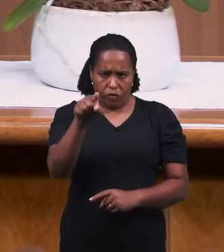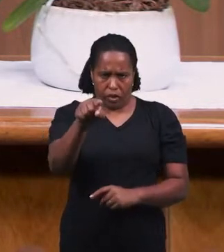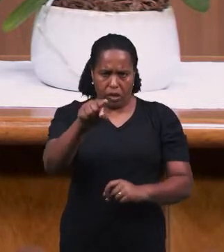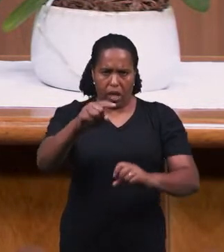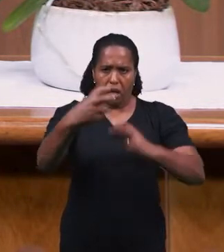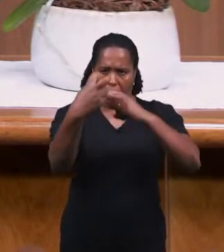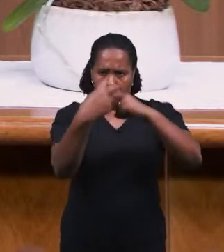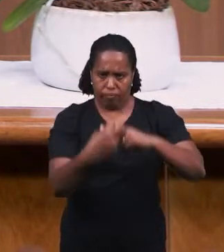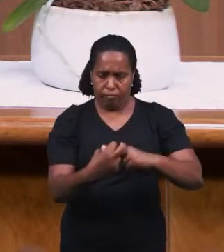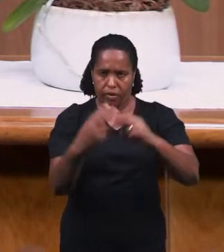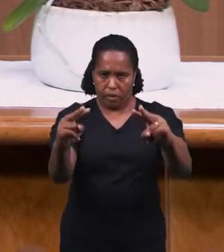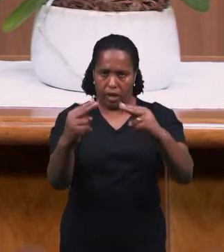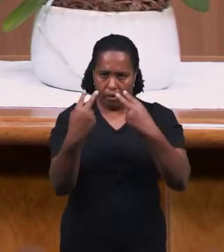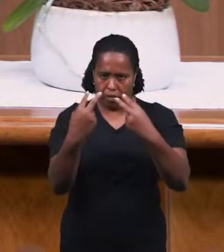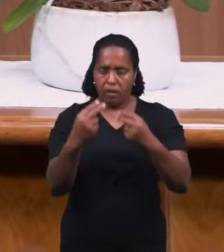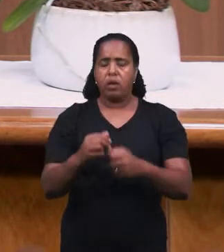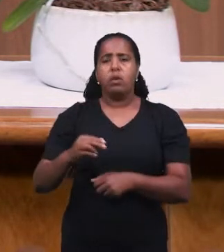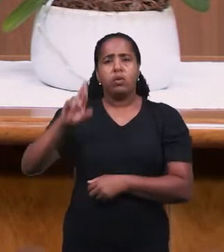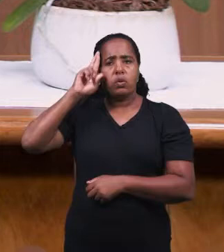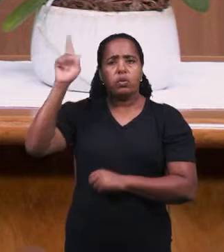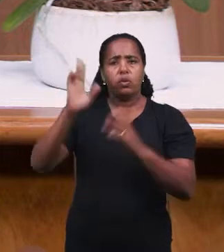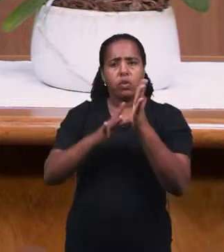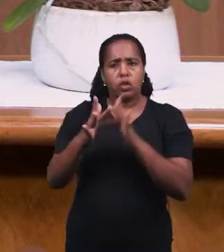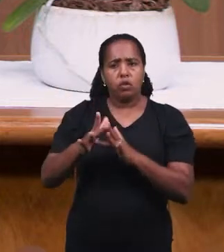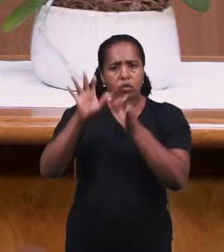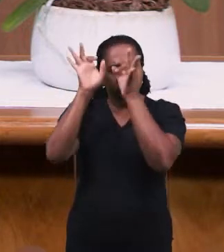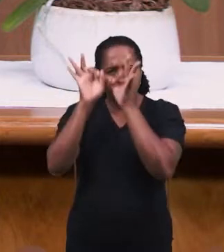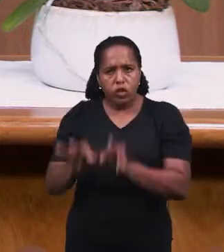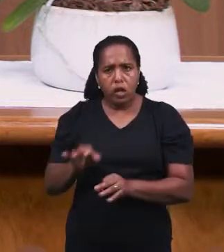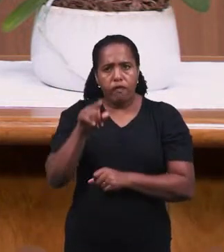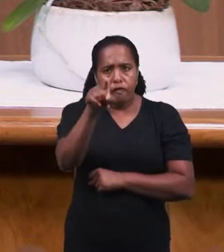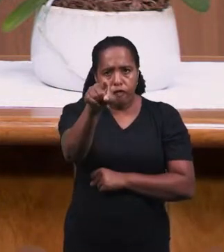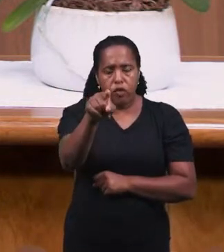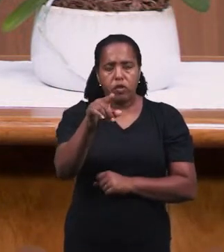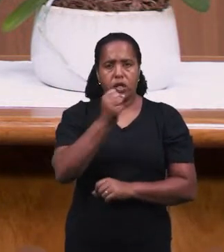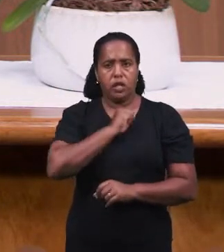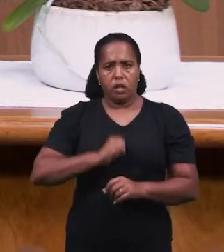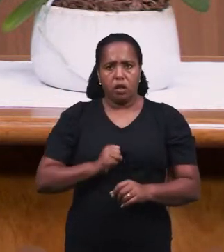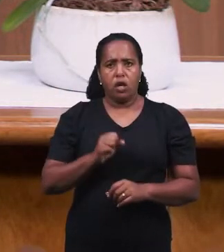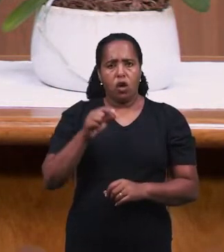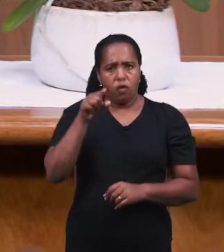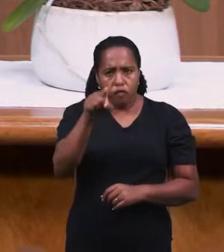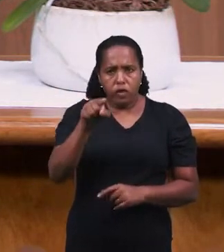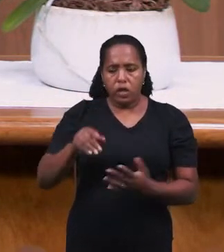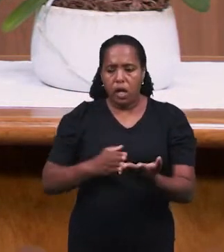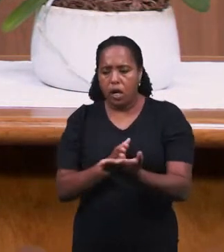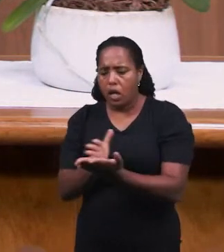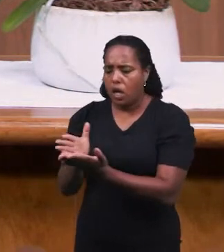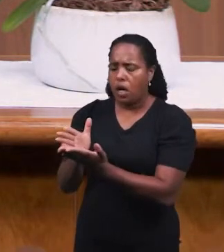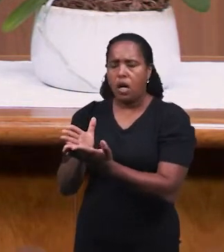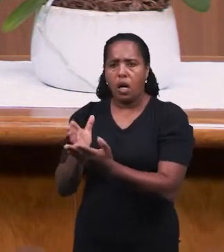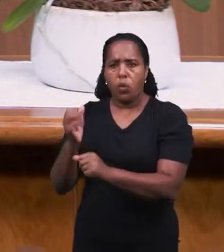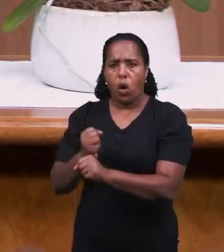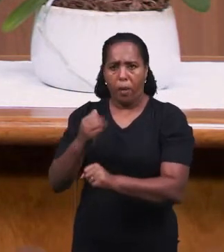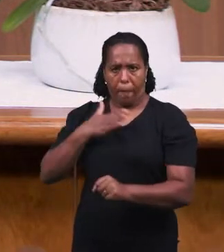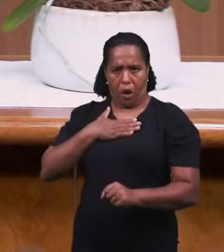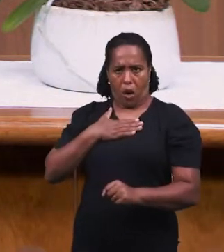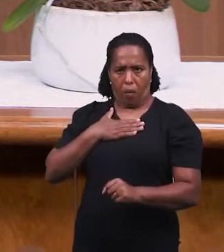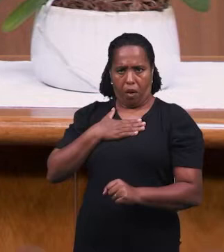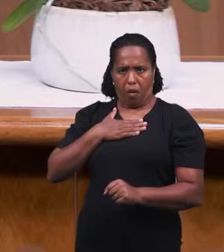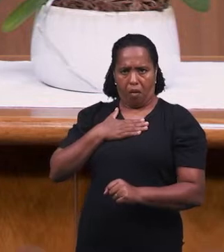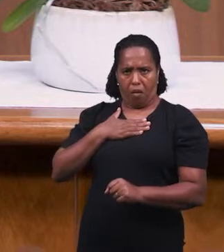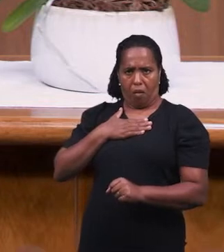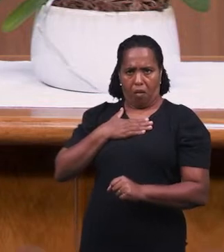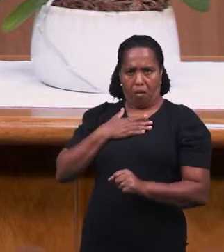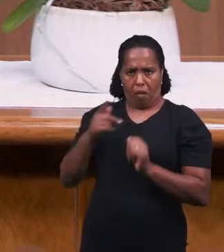Toi, qui es assis, tu es sacrificateur. Tu vas marcher dans l'œuvre qui n'est